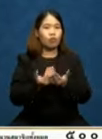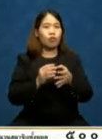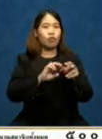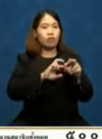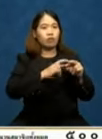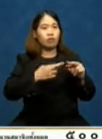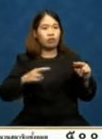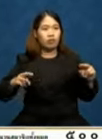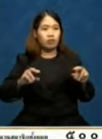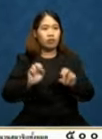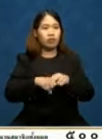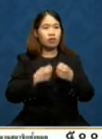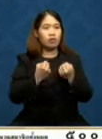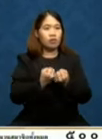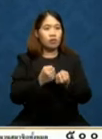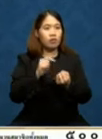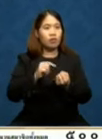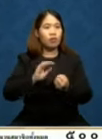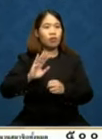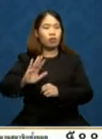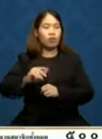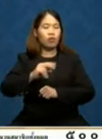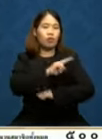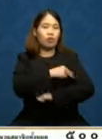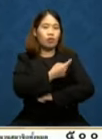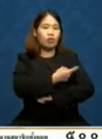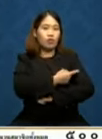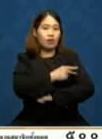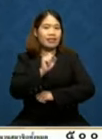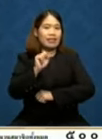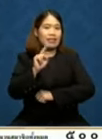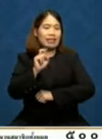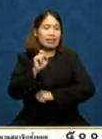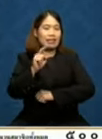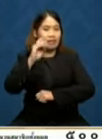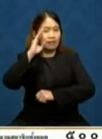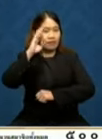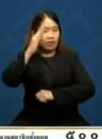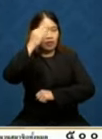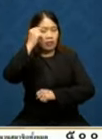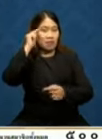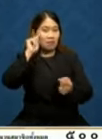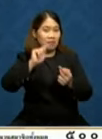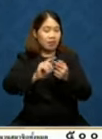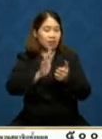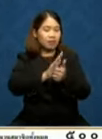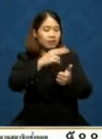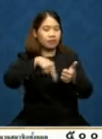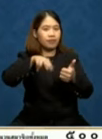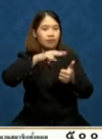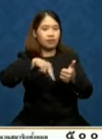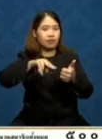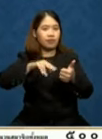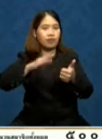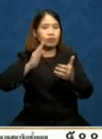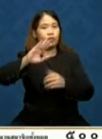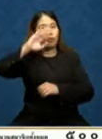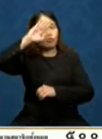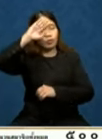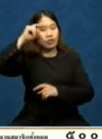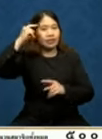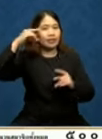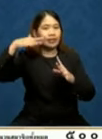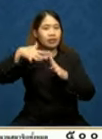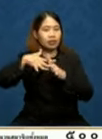าคมสายใยครอบครัวโรงพยาบาลศรีธัญญาเพื่อเป็นผู้ดูแลผู้ป่วยจิตเวชครับโรคจิตเวชเ